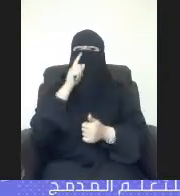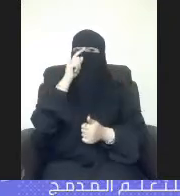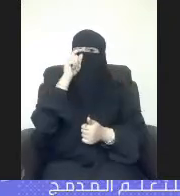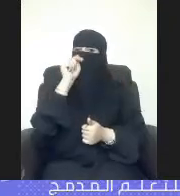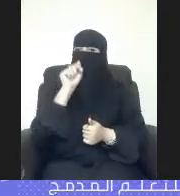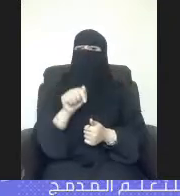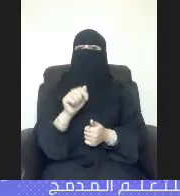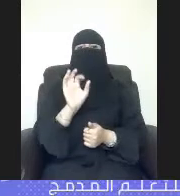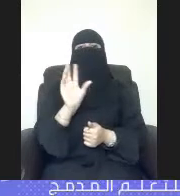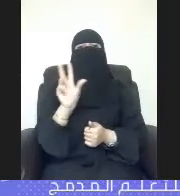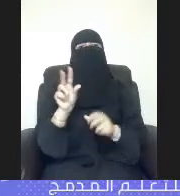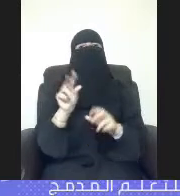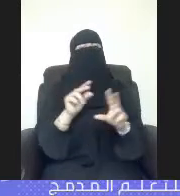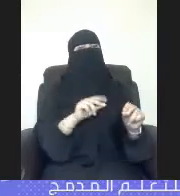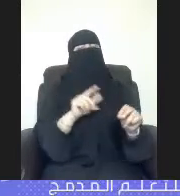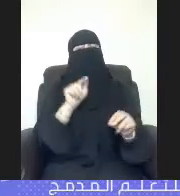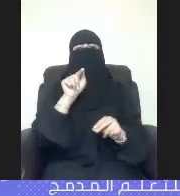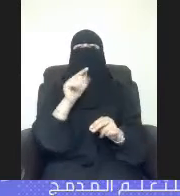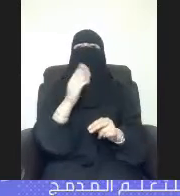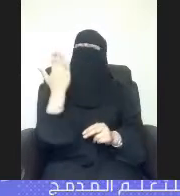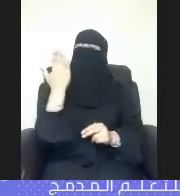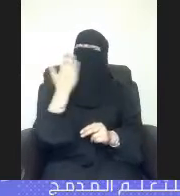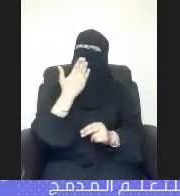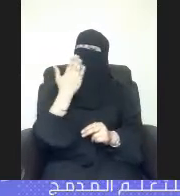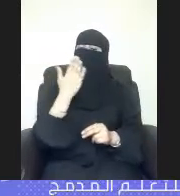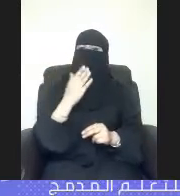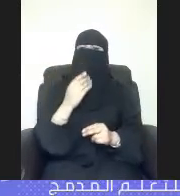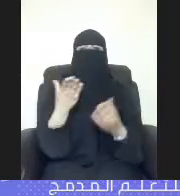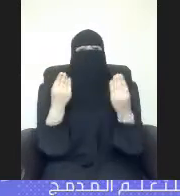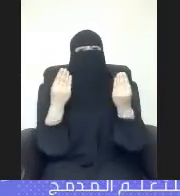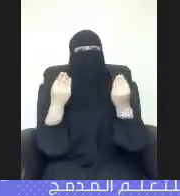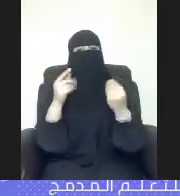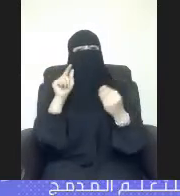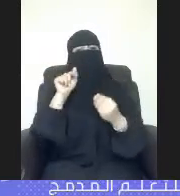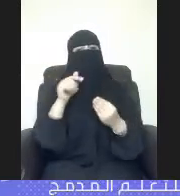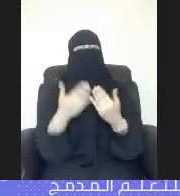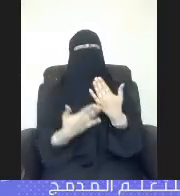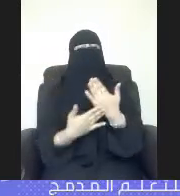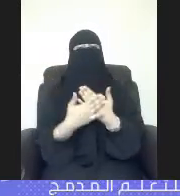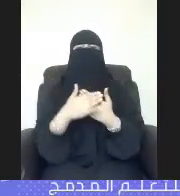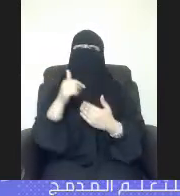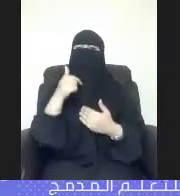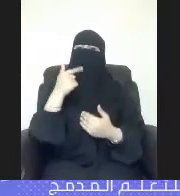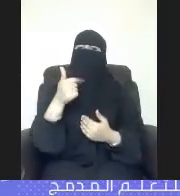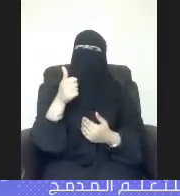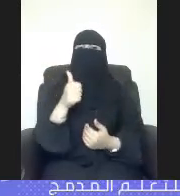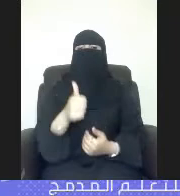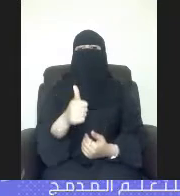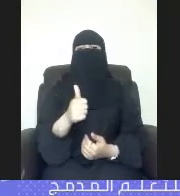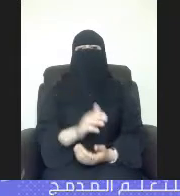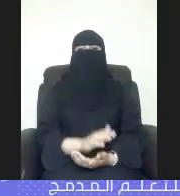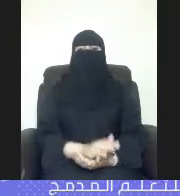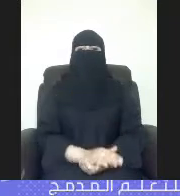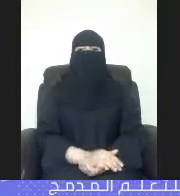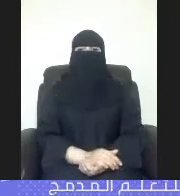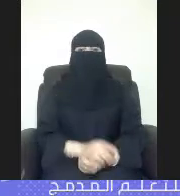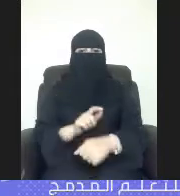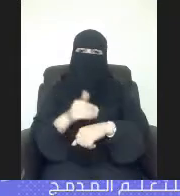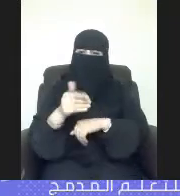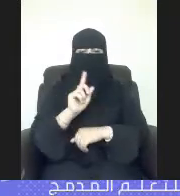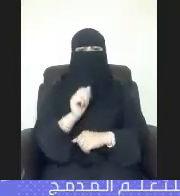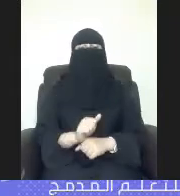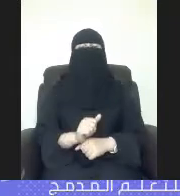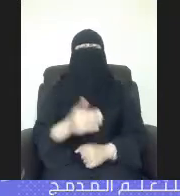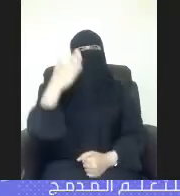النوع من أنواع التعلم. لا أحب حقيقة أن أطيل، إنما أشكر الله أولا